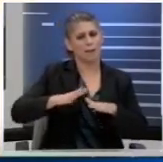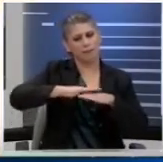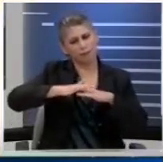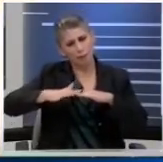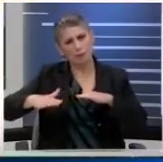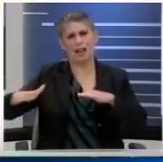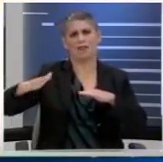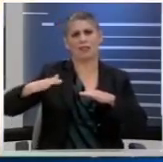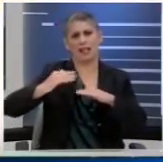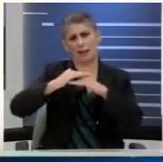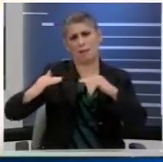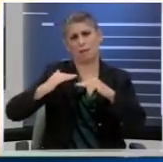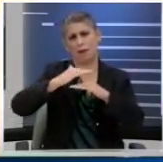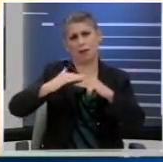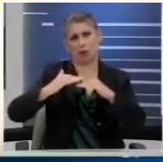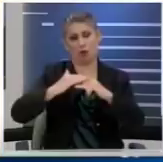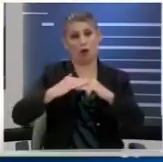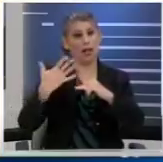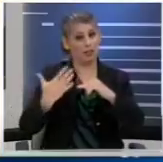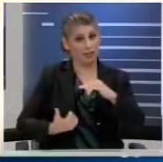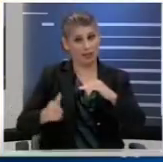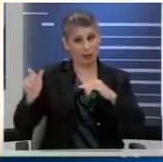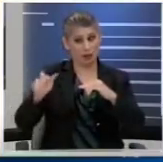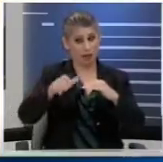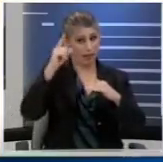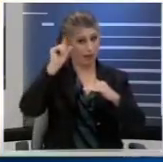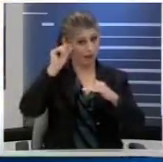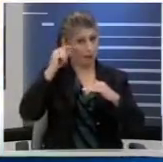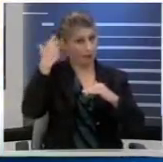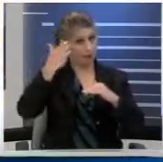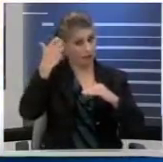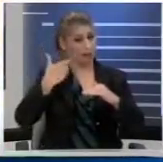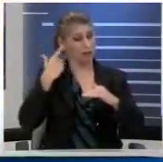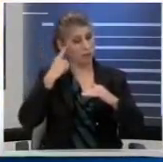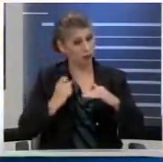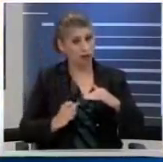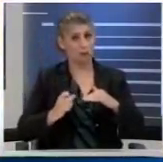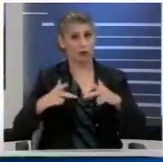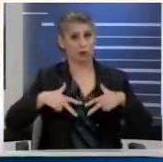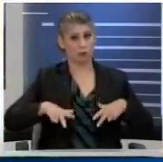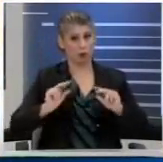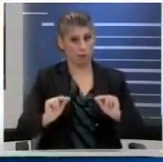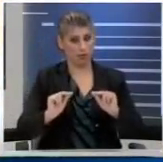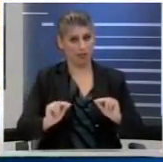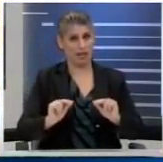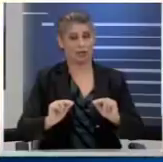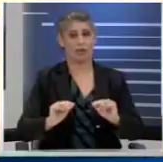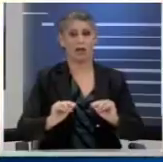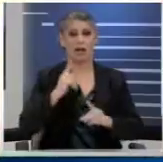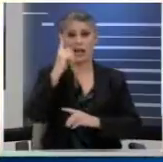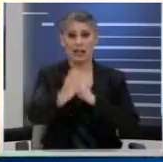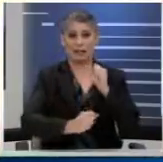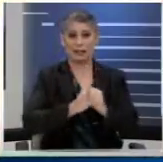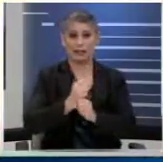έχει για κάθε φοιτητή, σύμφωνα με τις μελέτες που εμείς γνωρίζουμε και το Υπουργείο Παιδείας, ετήσιο